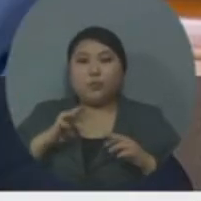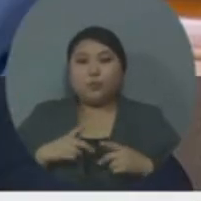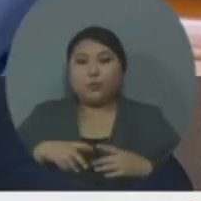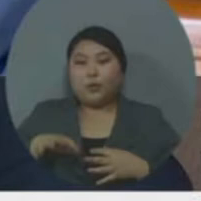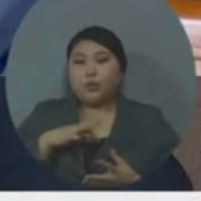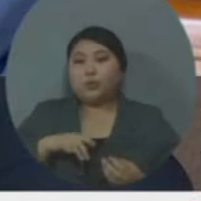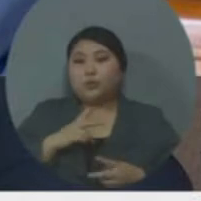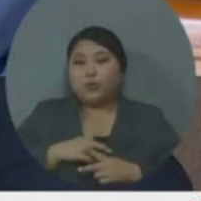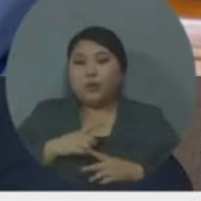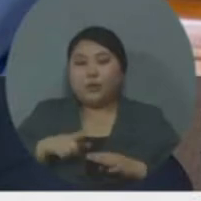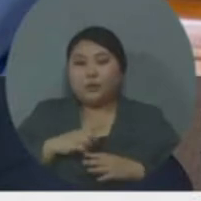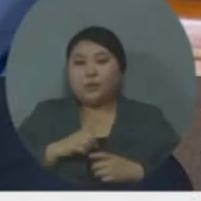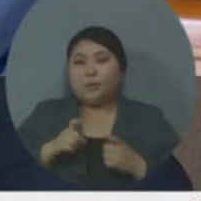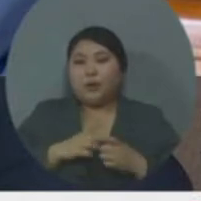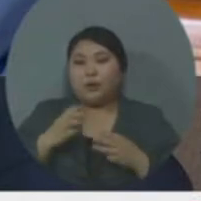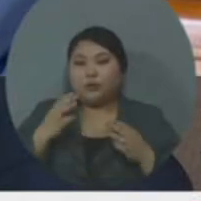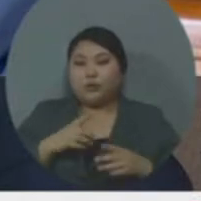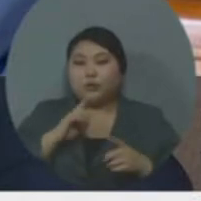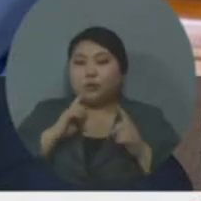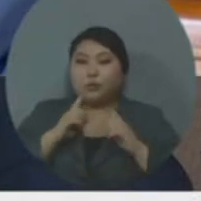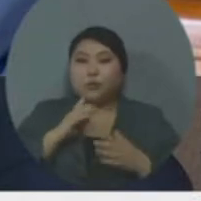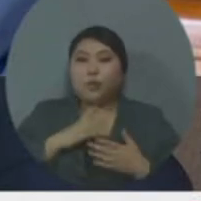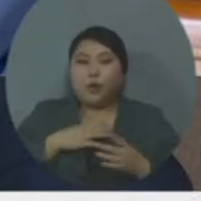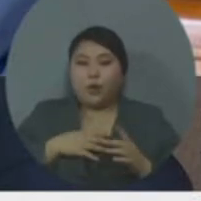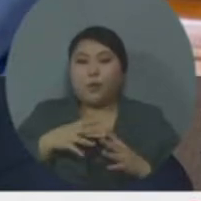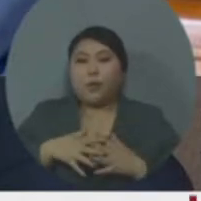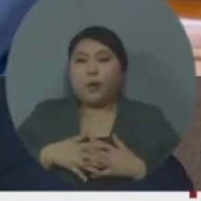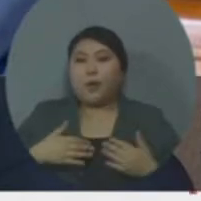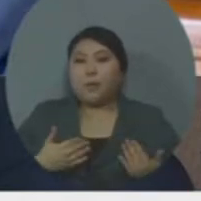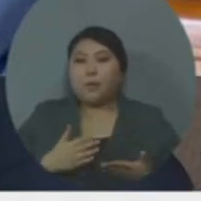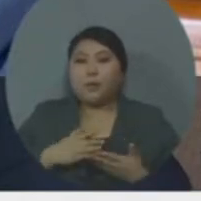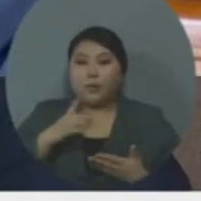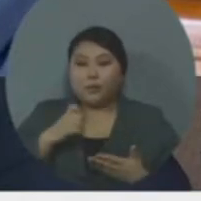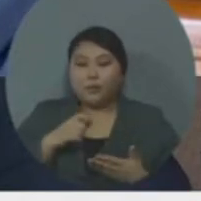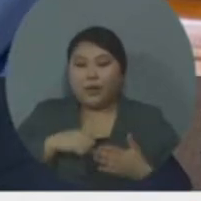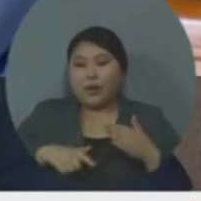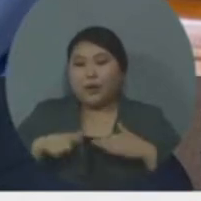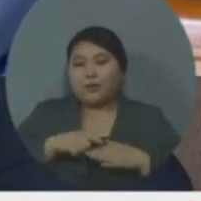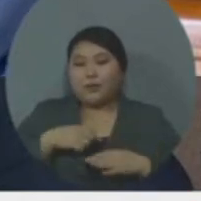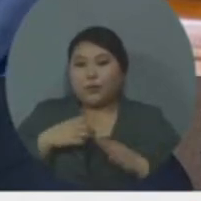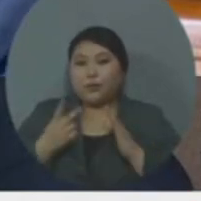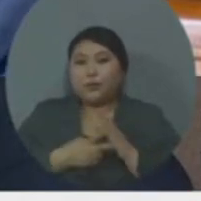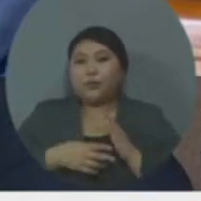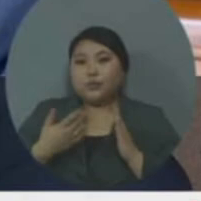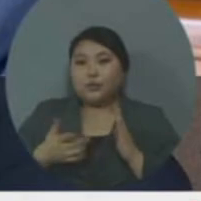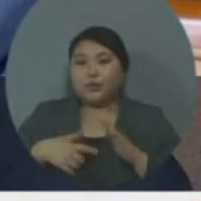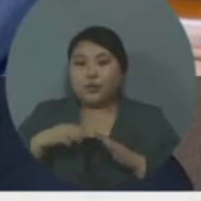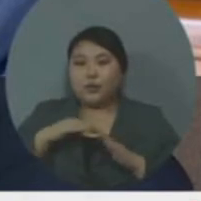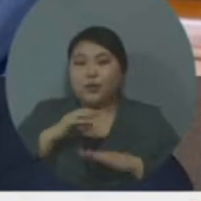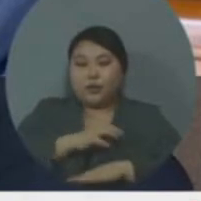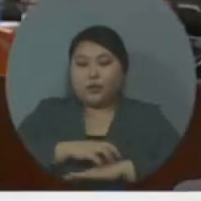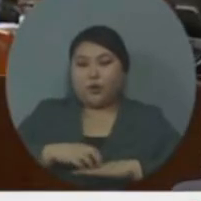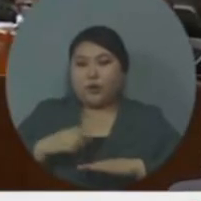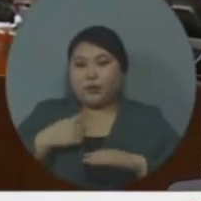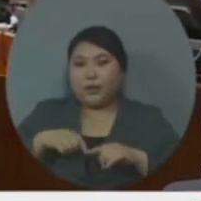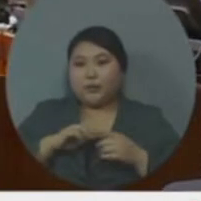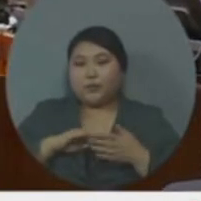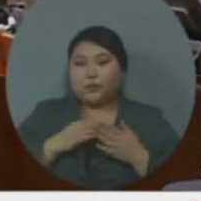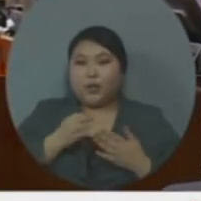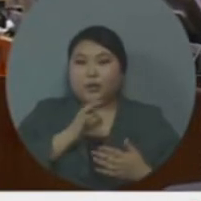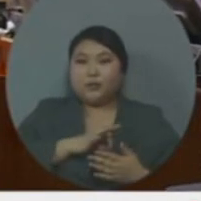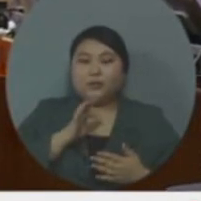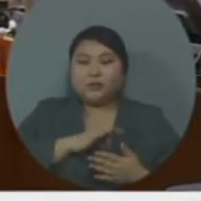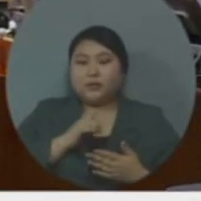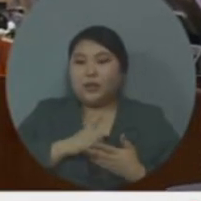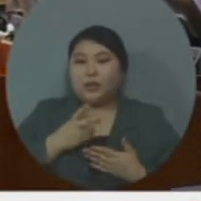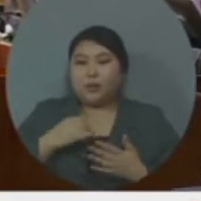маргаан шийдэх зөвлөл бий болно. Орон сууцнд амьдарч байгаа хүний газрыг хүртэл үнэлэх, гэр хорооллын дахин төлөвлөлт, ашиглалтын шаардлага хангахгүй